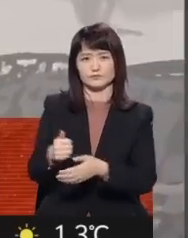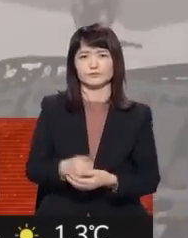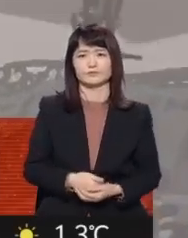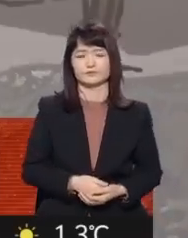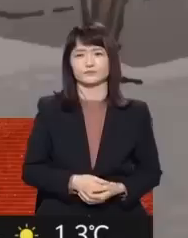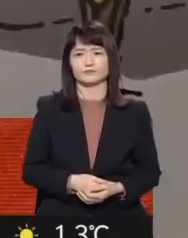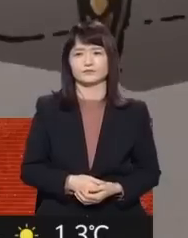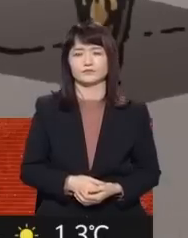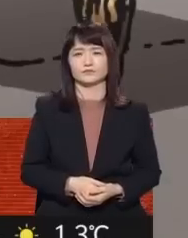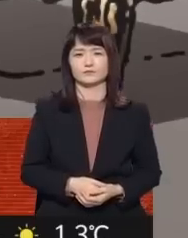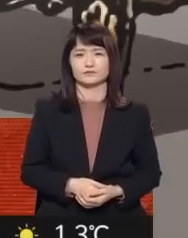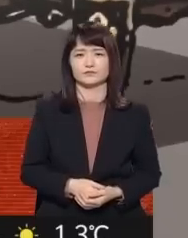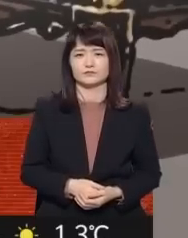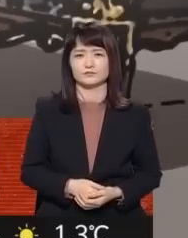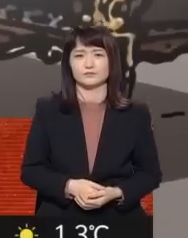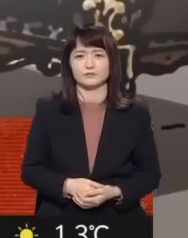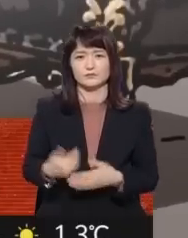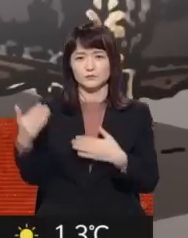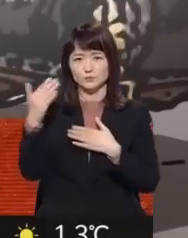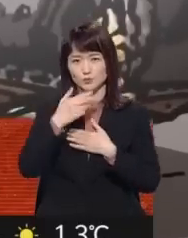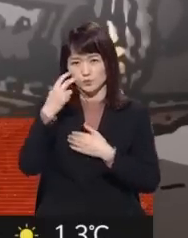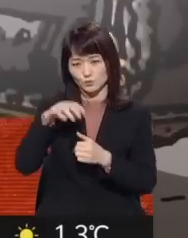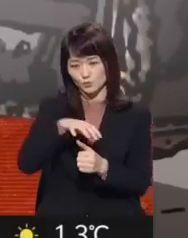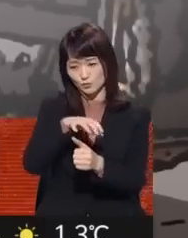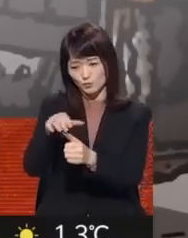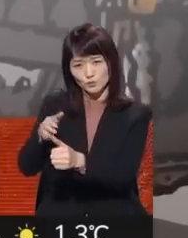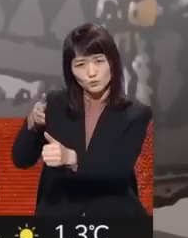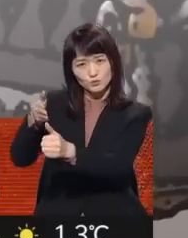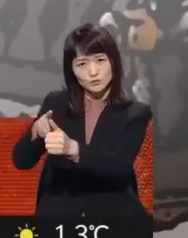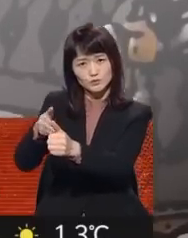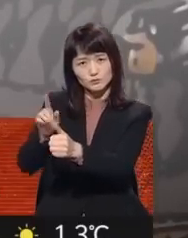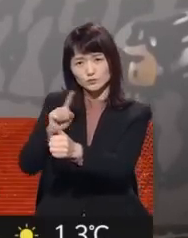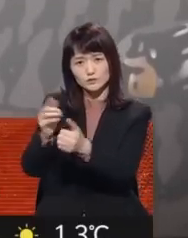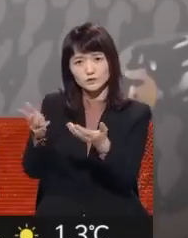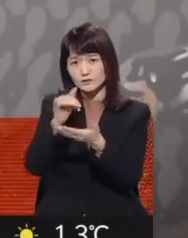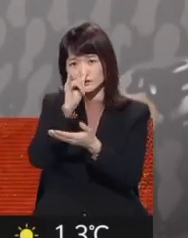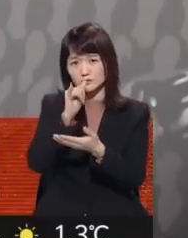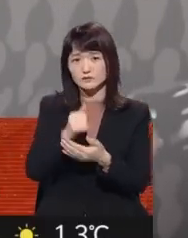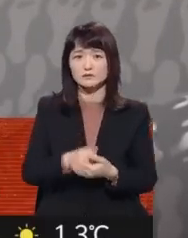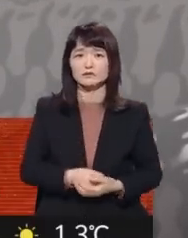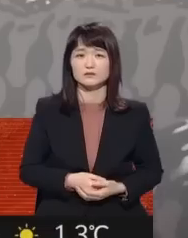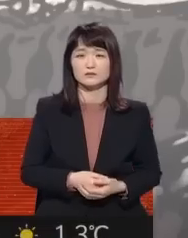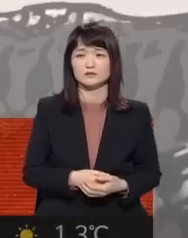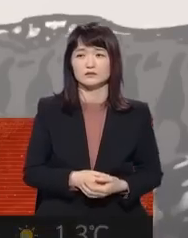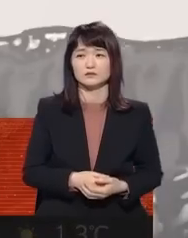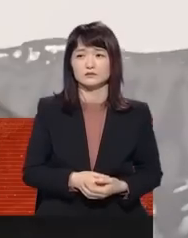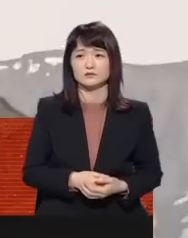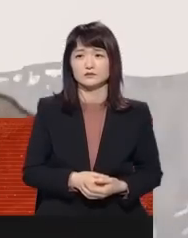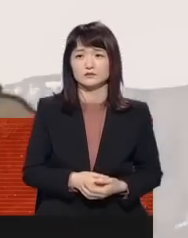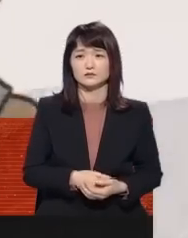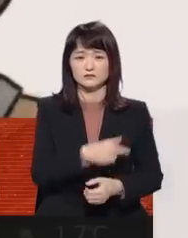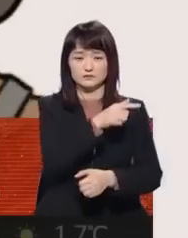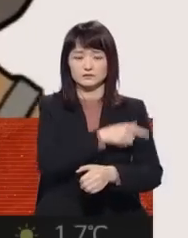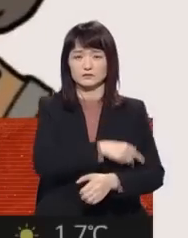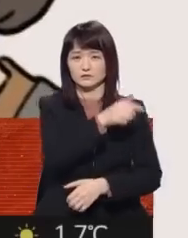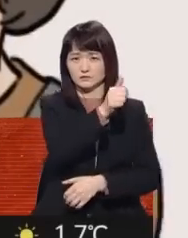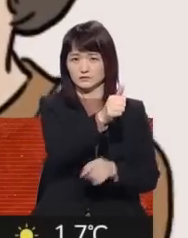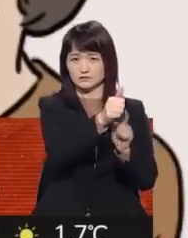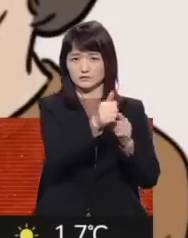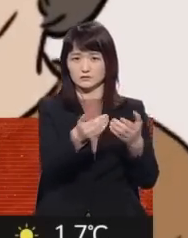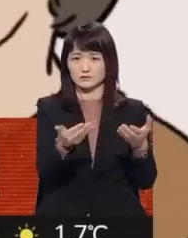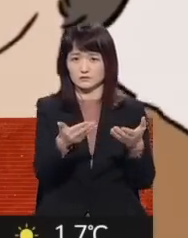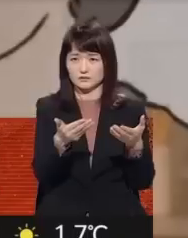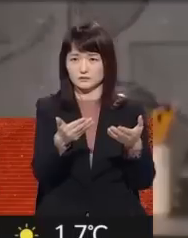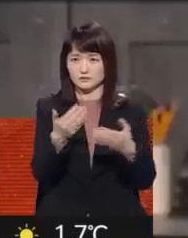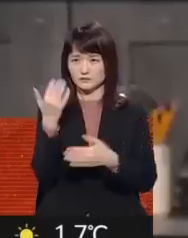신변보를 요청했을 정도면 무슨 일이 있긴 있었던 모양이에요 그렇습니다 당시에 이제 그 이사장이라는 보는 분이 업무상